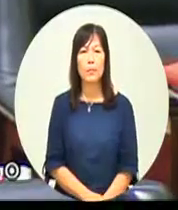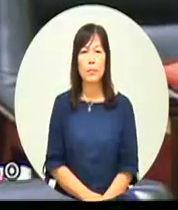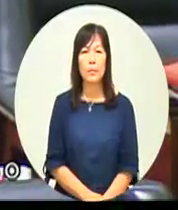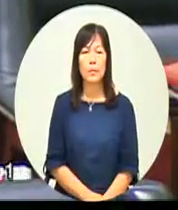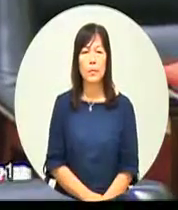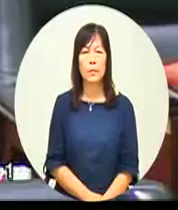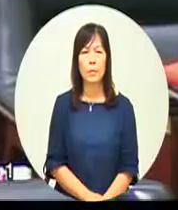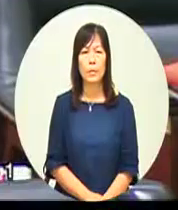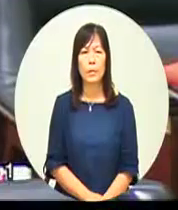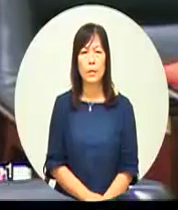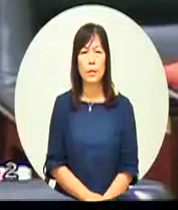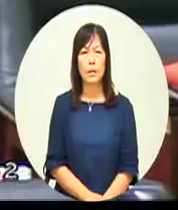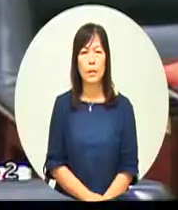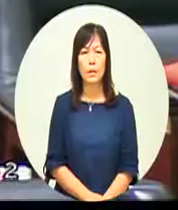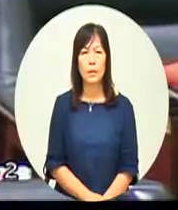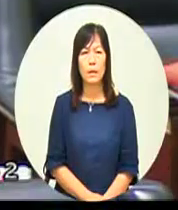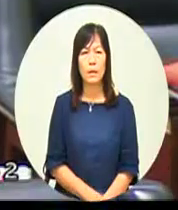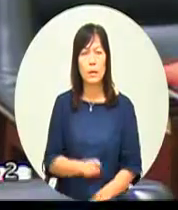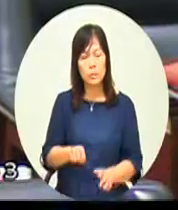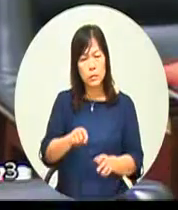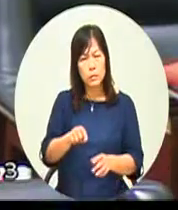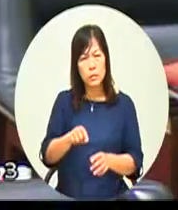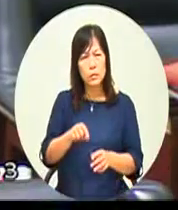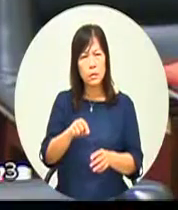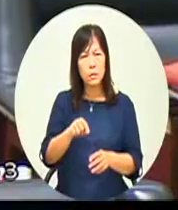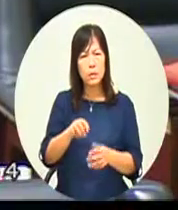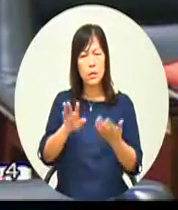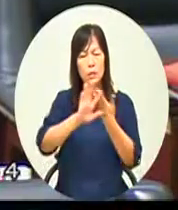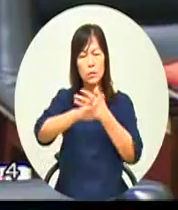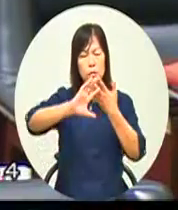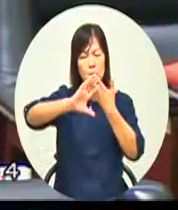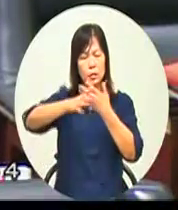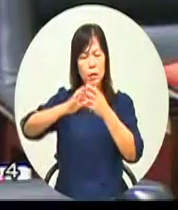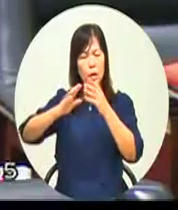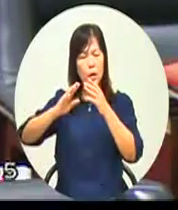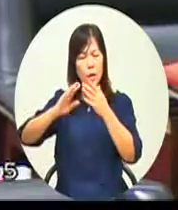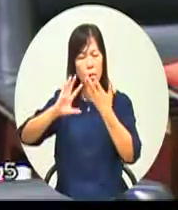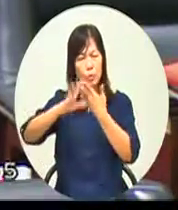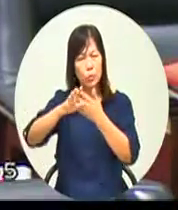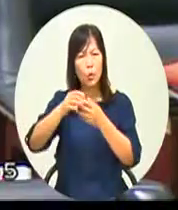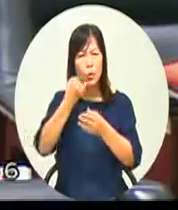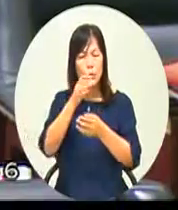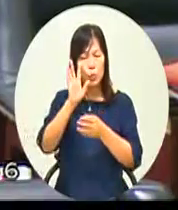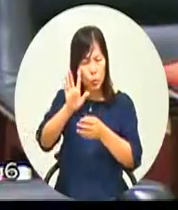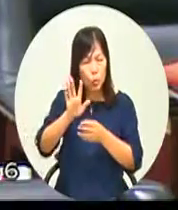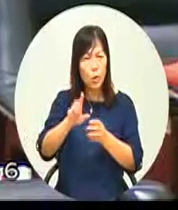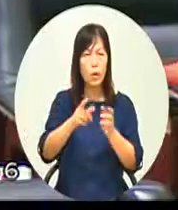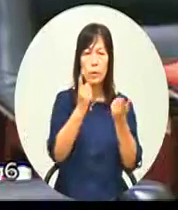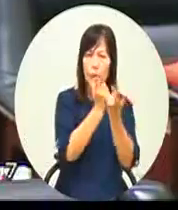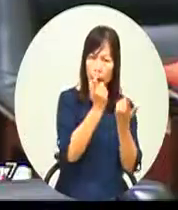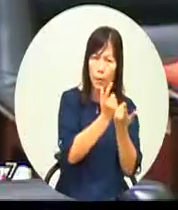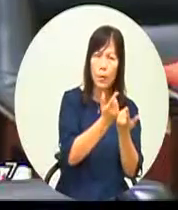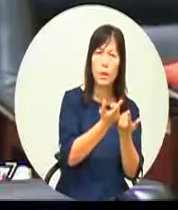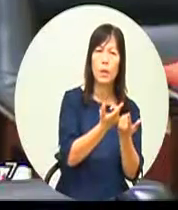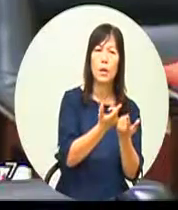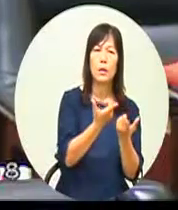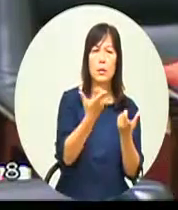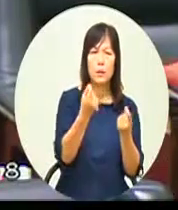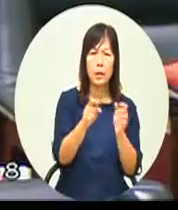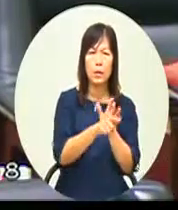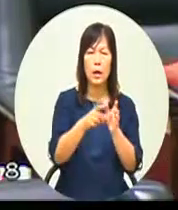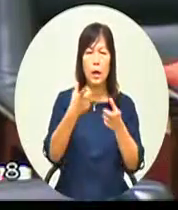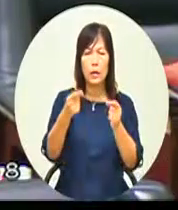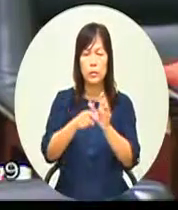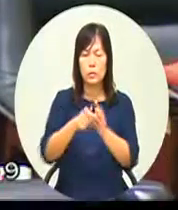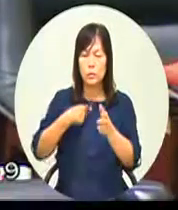哦，这个都其他国家都有在运用，还是我们台北，还是我们的哦曾经受我